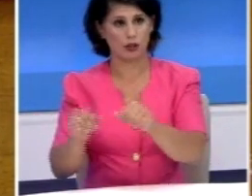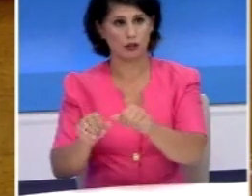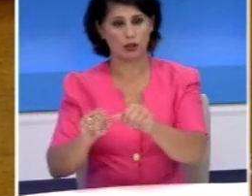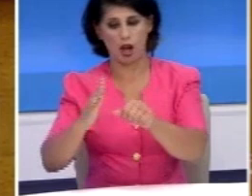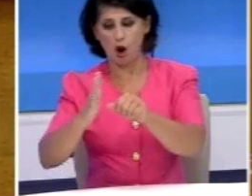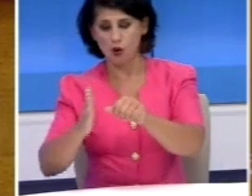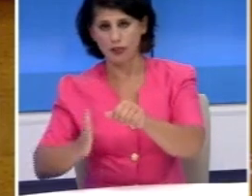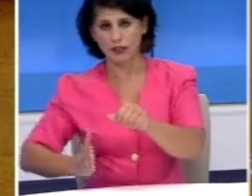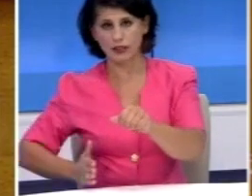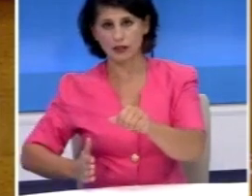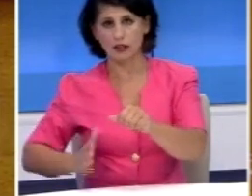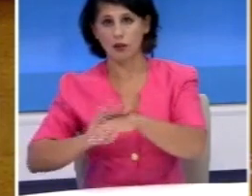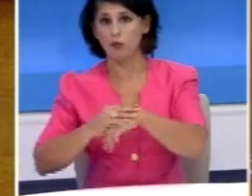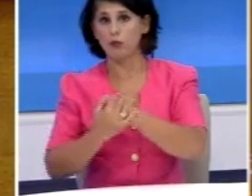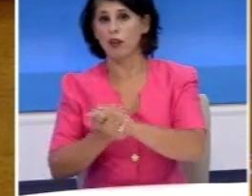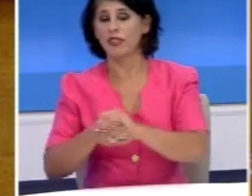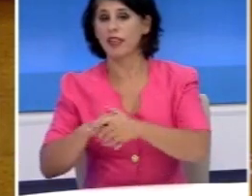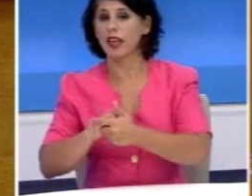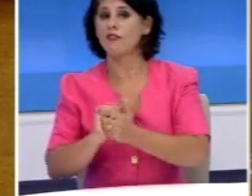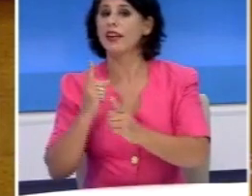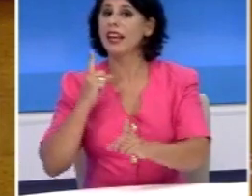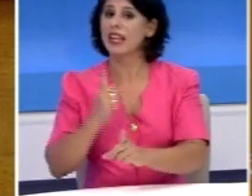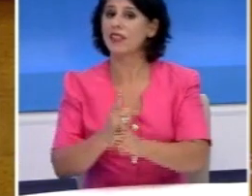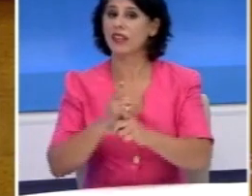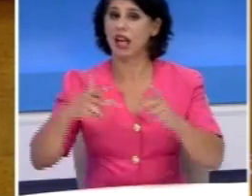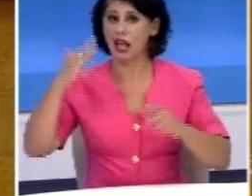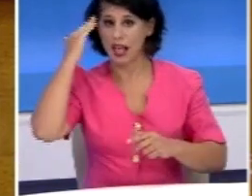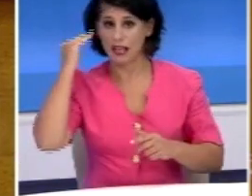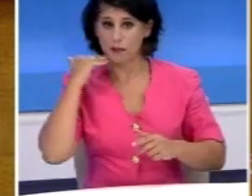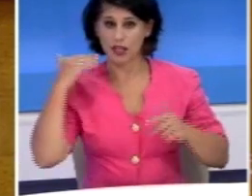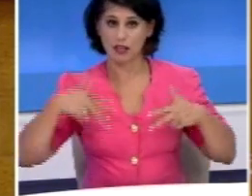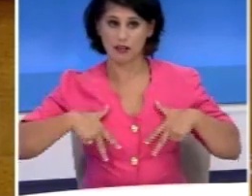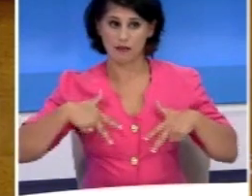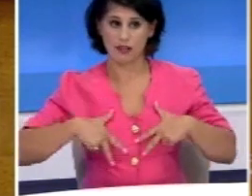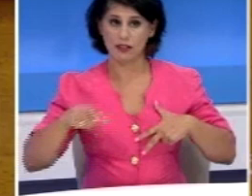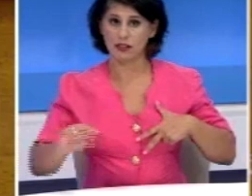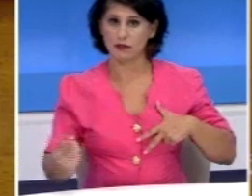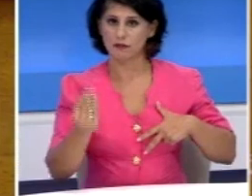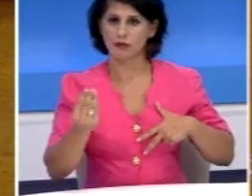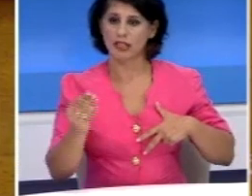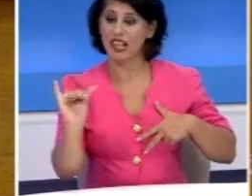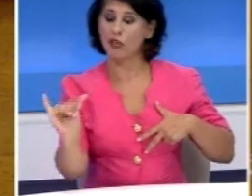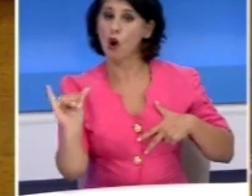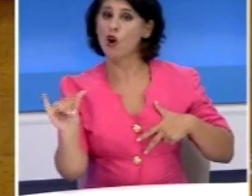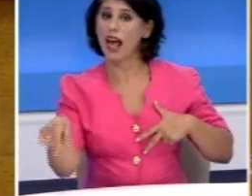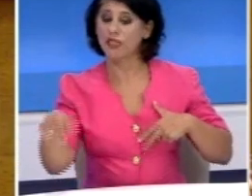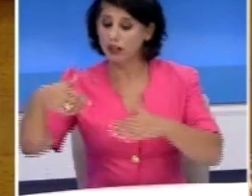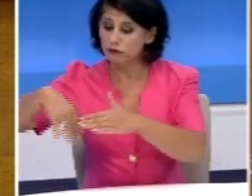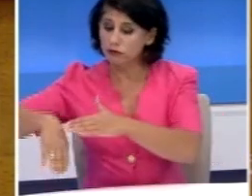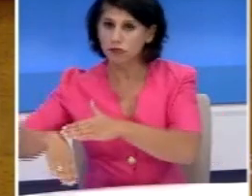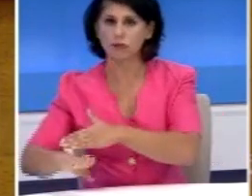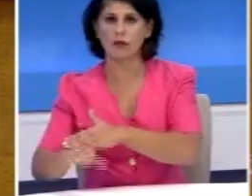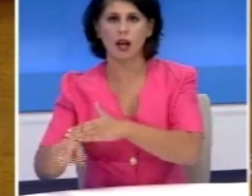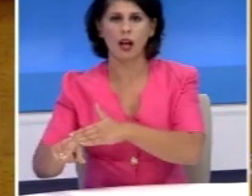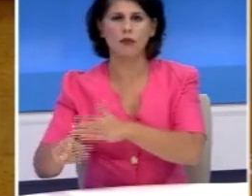οριοθετική γραμμή, που ενδιέφερε ιδιαίτερα την Αιγυπτιακή κυβέρνηση, αποτελεί πηγή υδρογων ανθράκων. Έχει έρθει